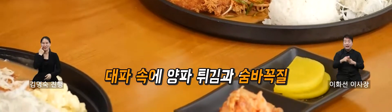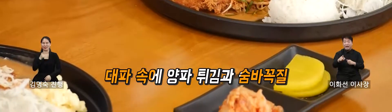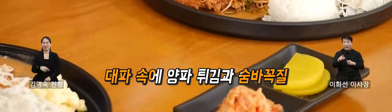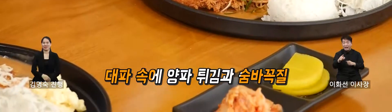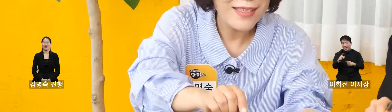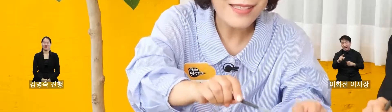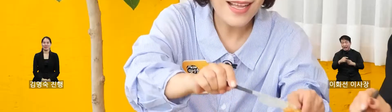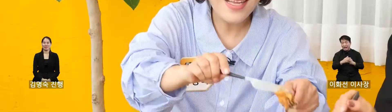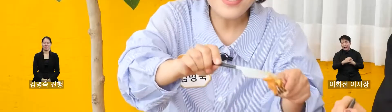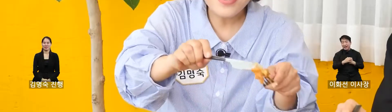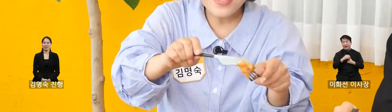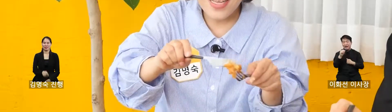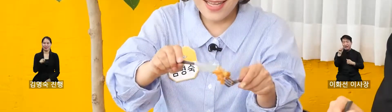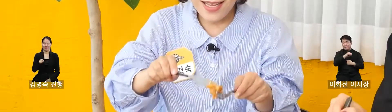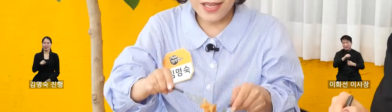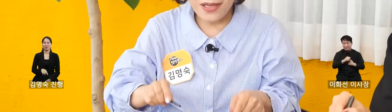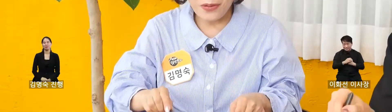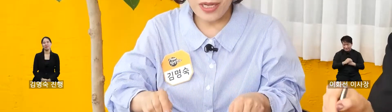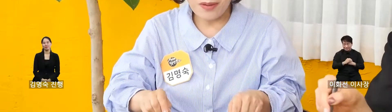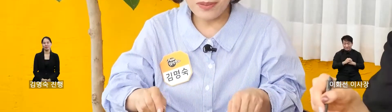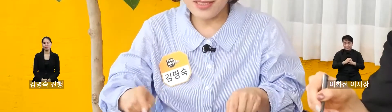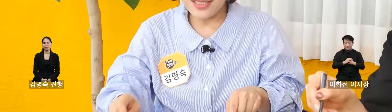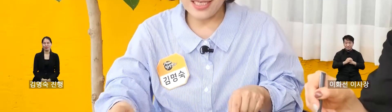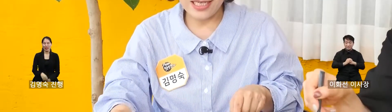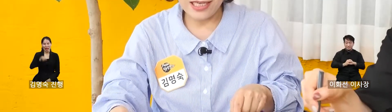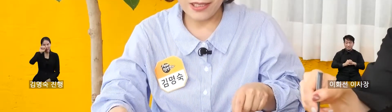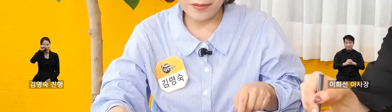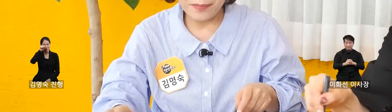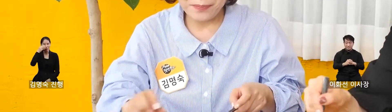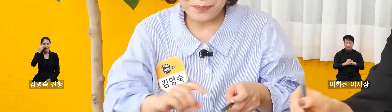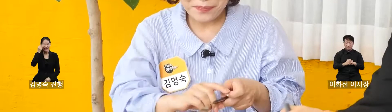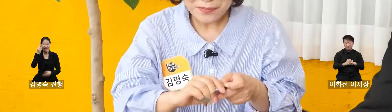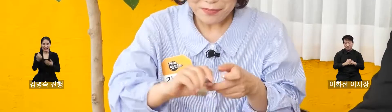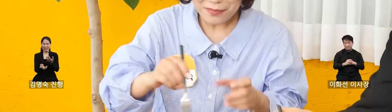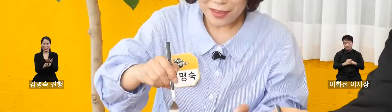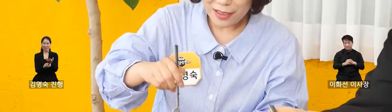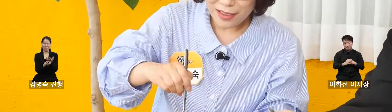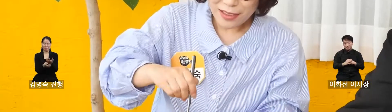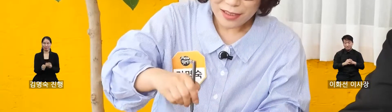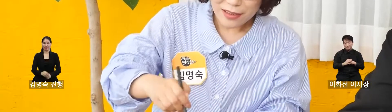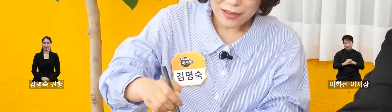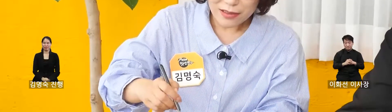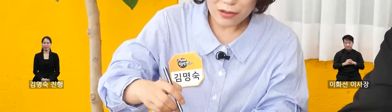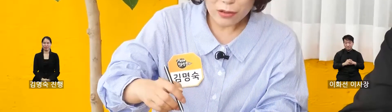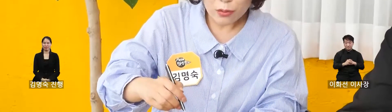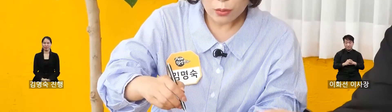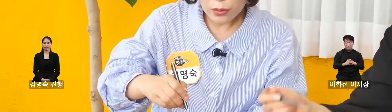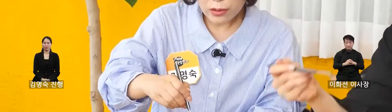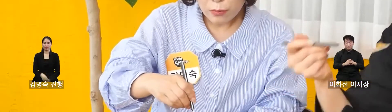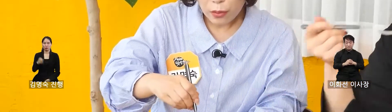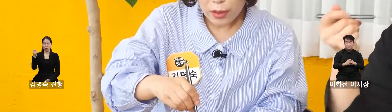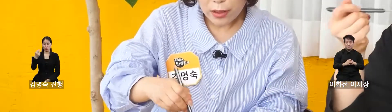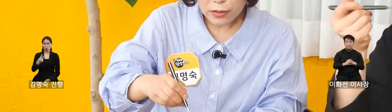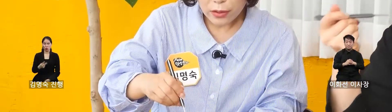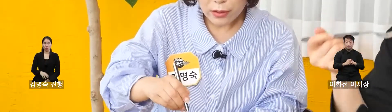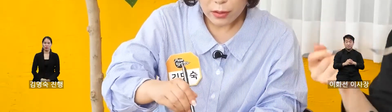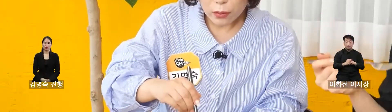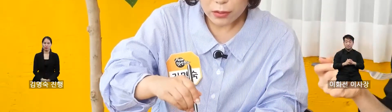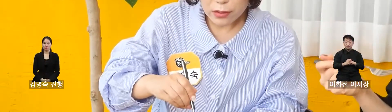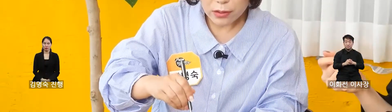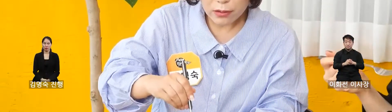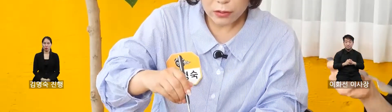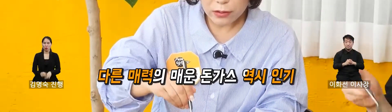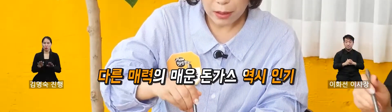요거구나. 네네네. 자, 짜잔. 요 양파 튀김. 자, 그리고 또, 뭐야,